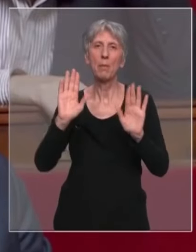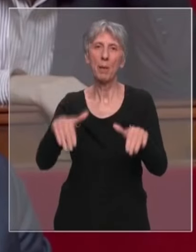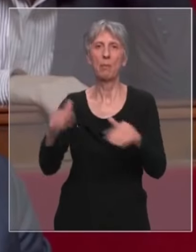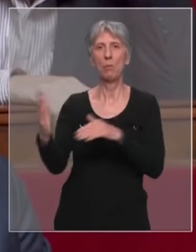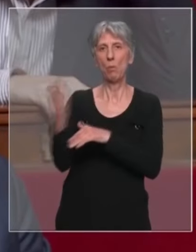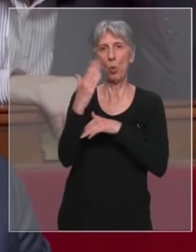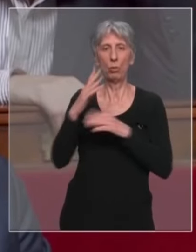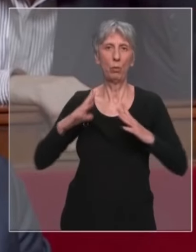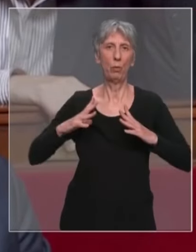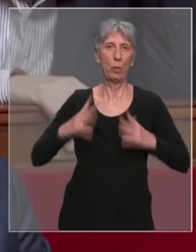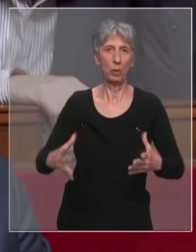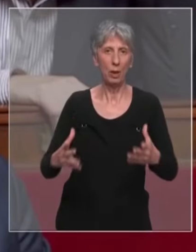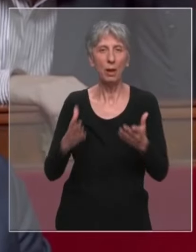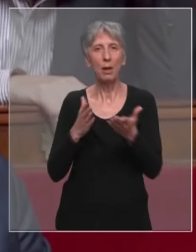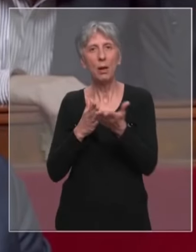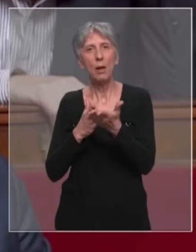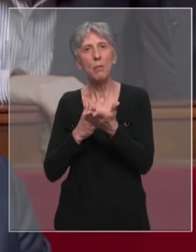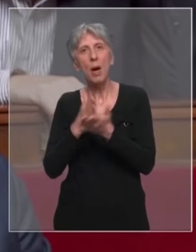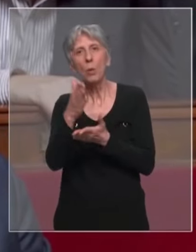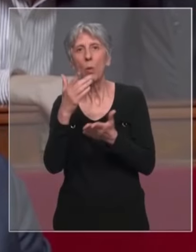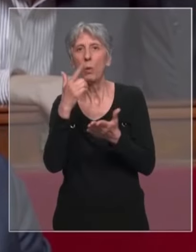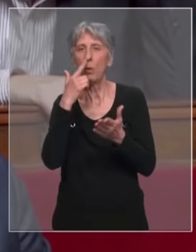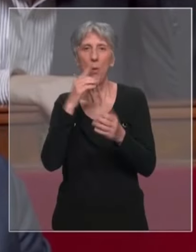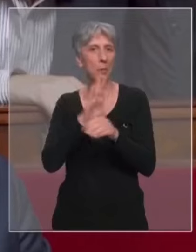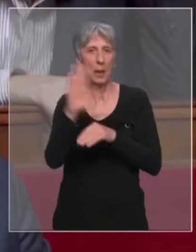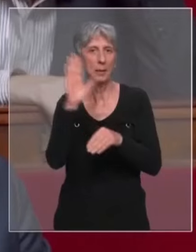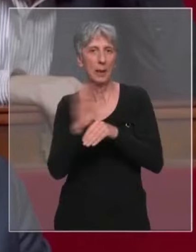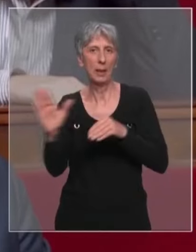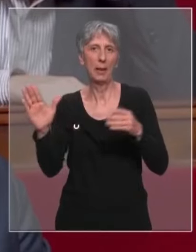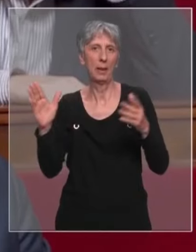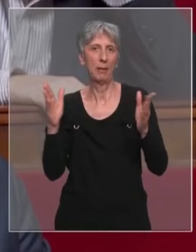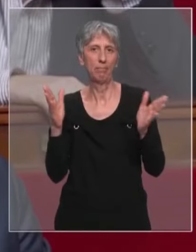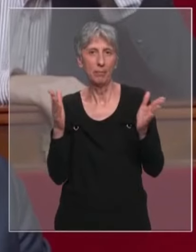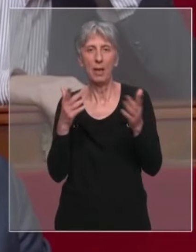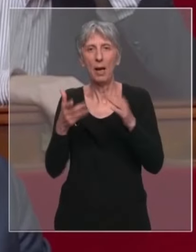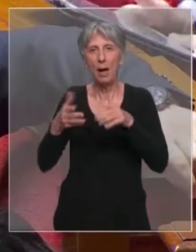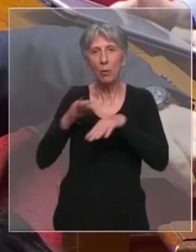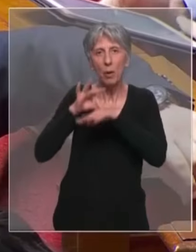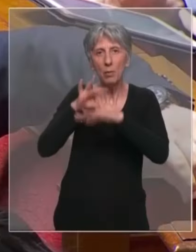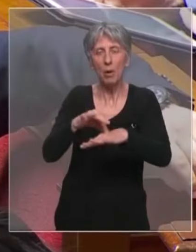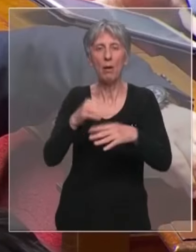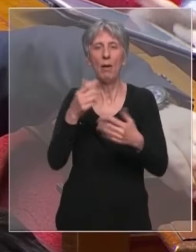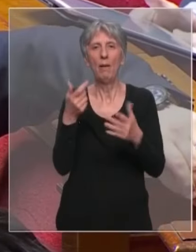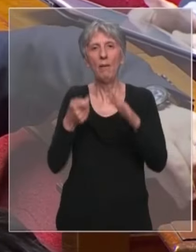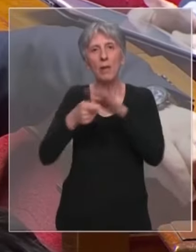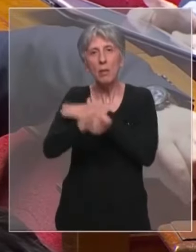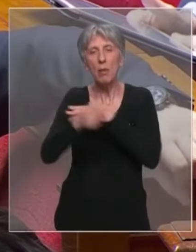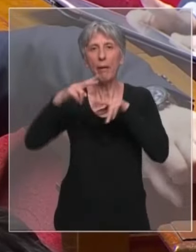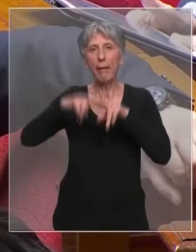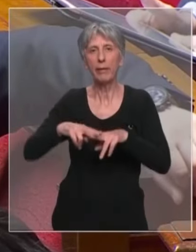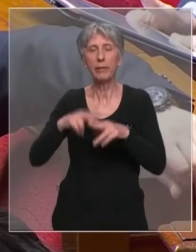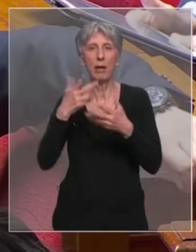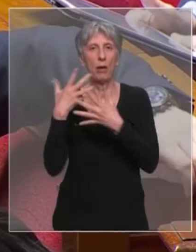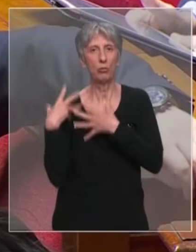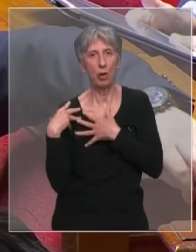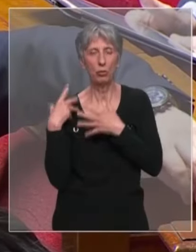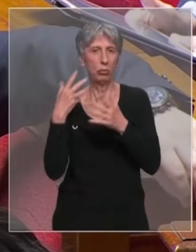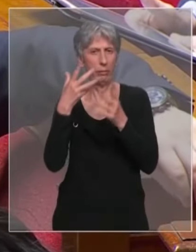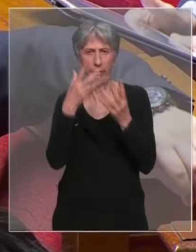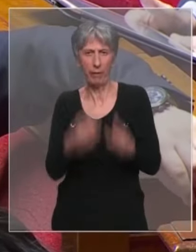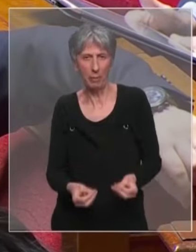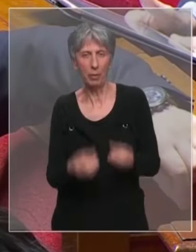affichée, les parcours demeurent insuffisamment sécurisés. L'accompagnement et le financement du reste à charge trop faibles. Vous avez raboté